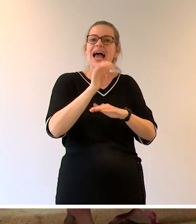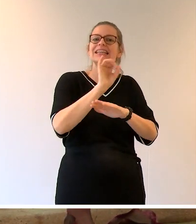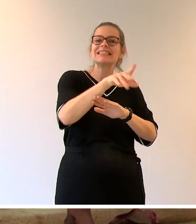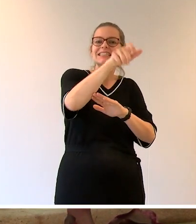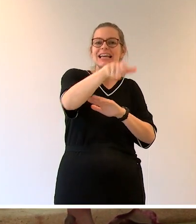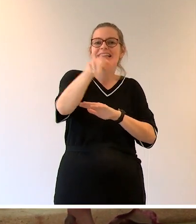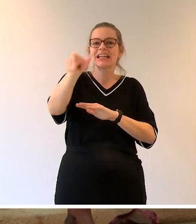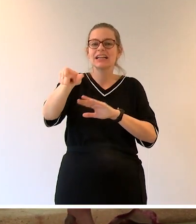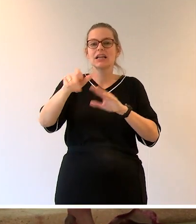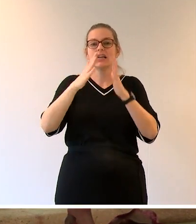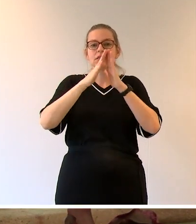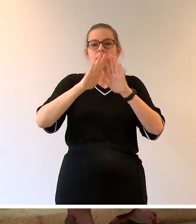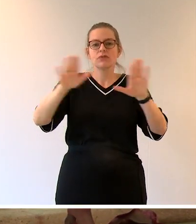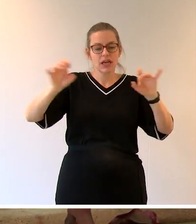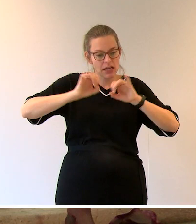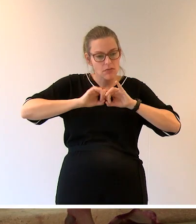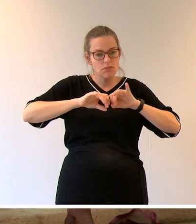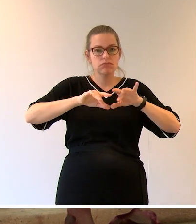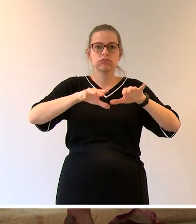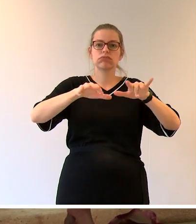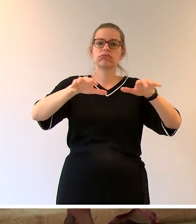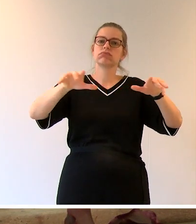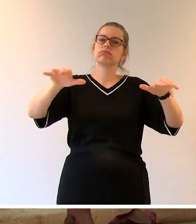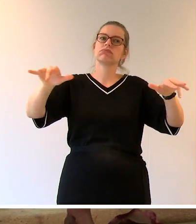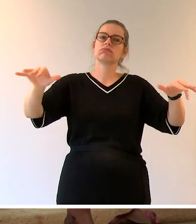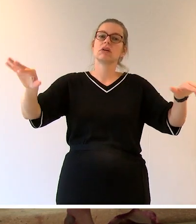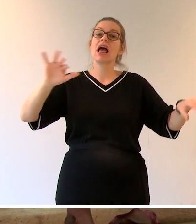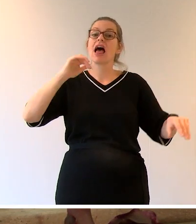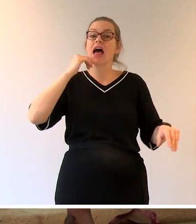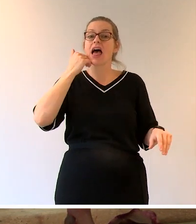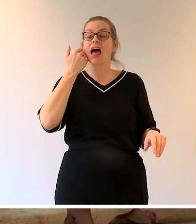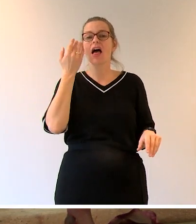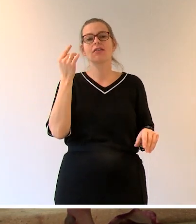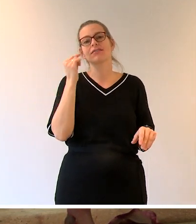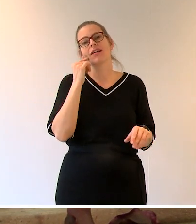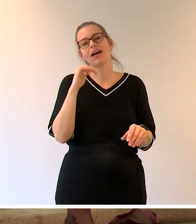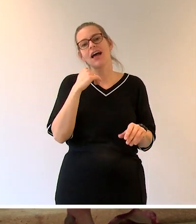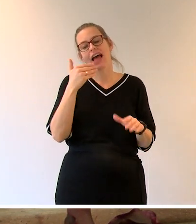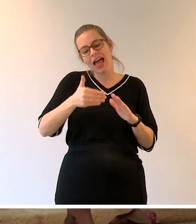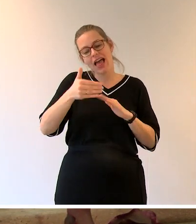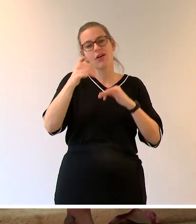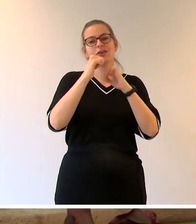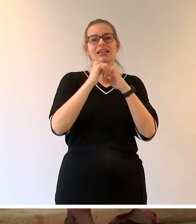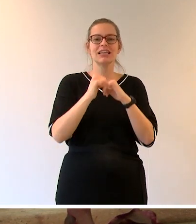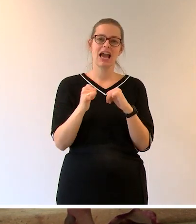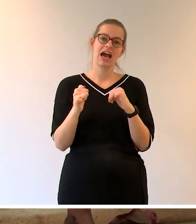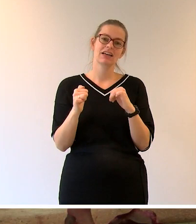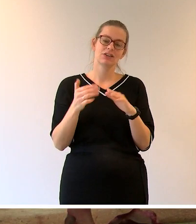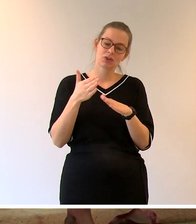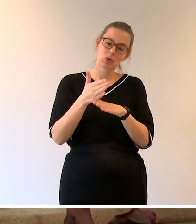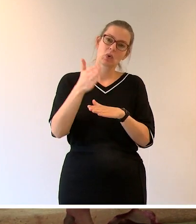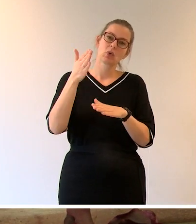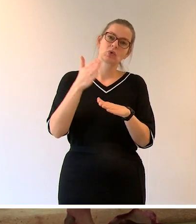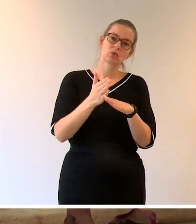die vrede de wereld ingedragen. Elke dag en elk jaar opnieuw. De hele tijd